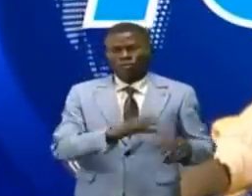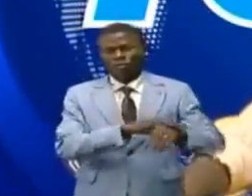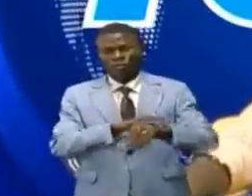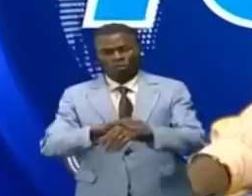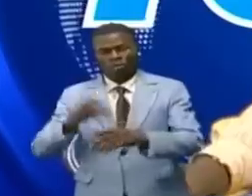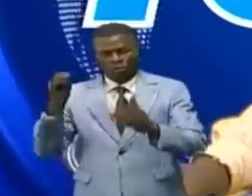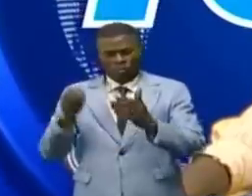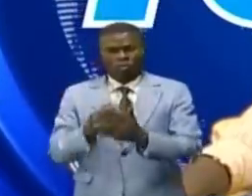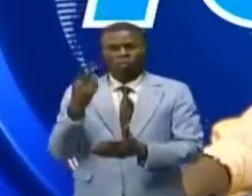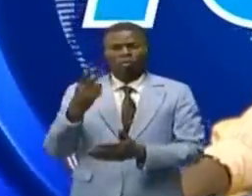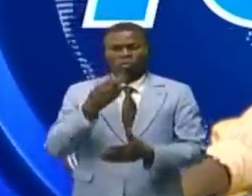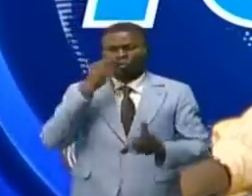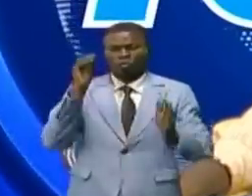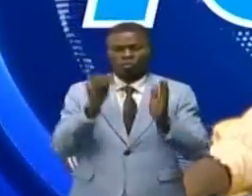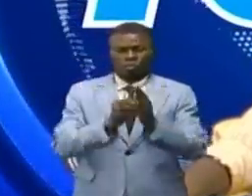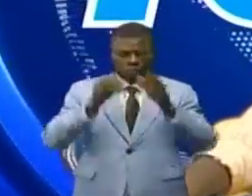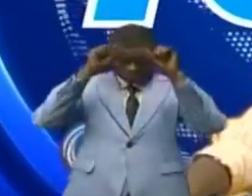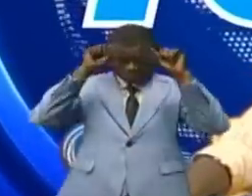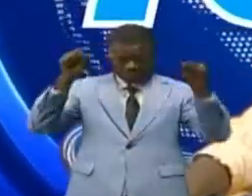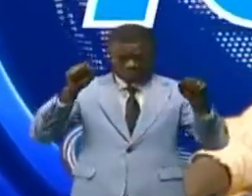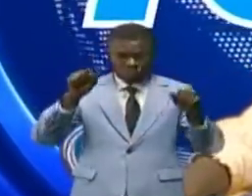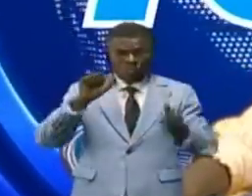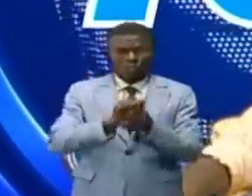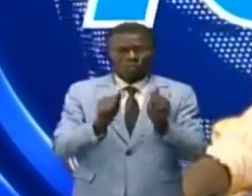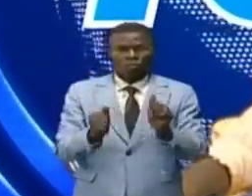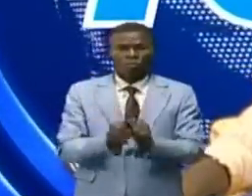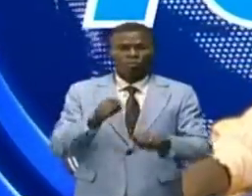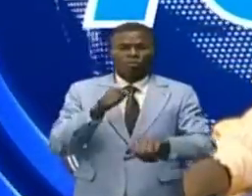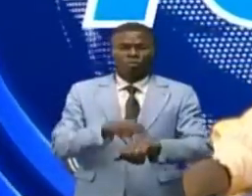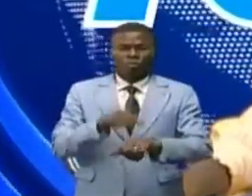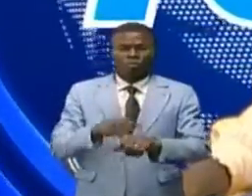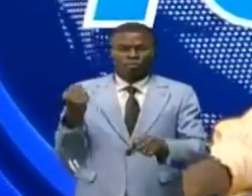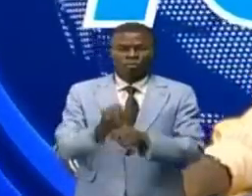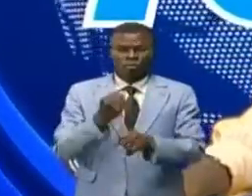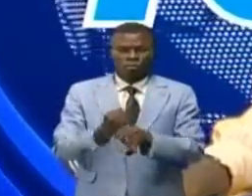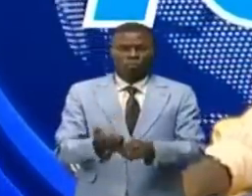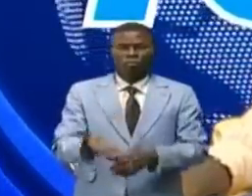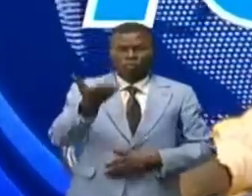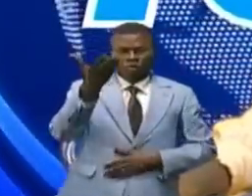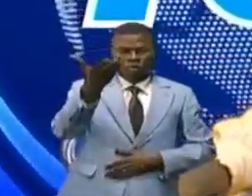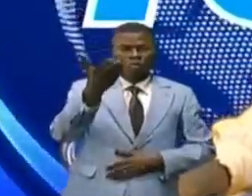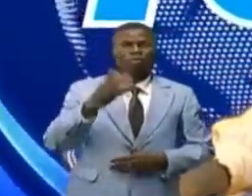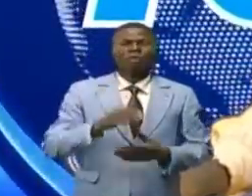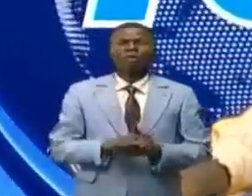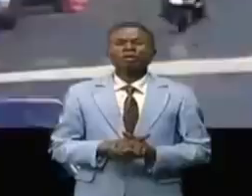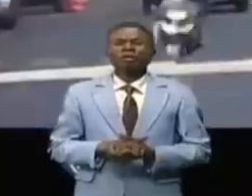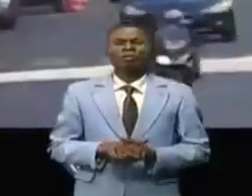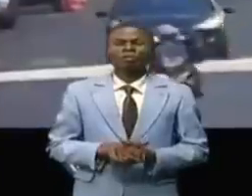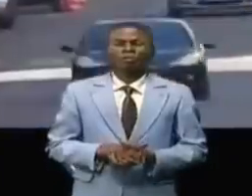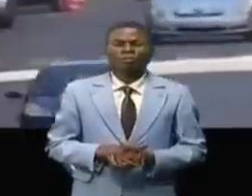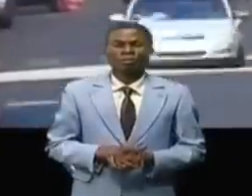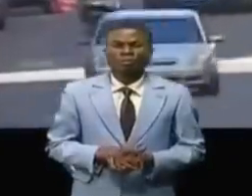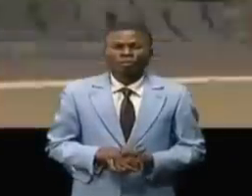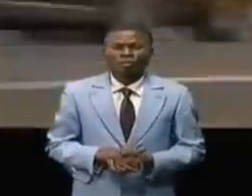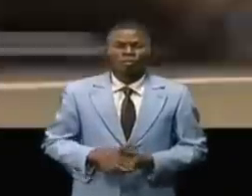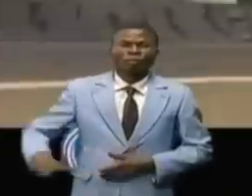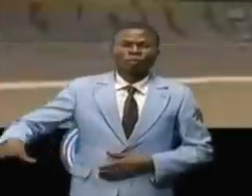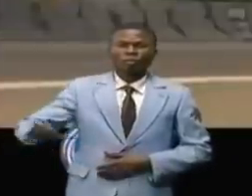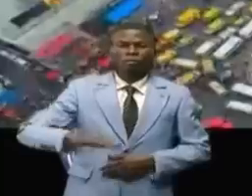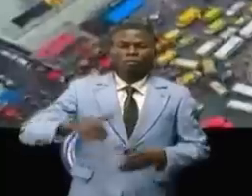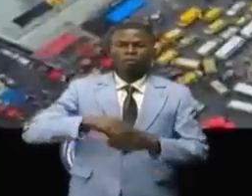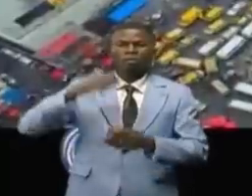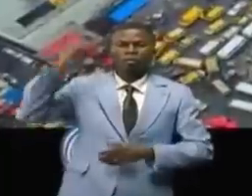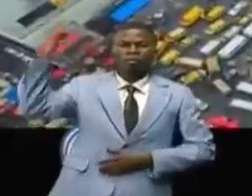par ordonnance présidentielle et défis de son mandat dans ce commentaire de Gaëtan magalano partout dans le monde